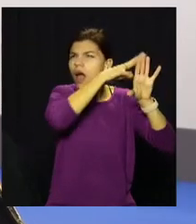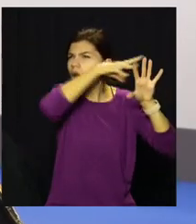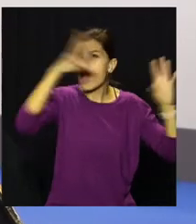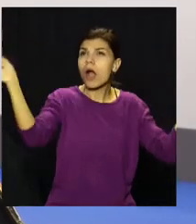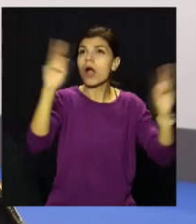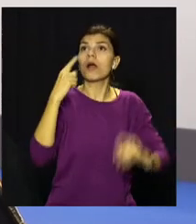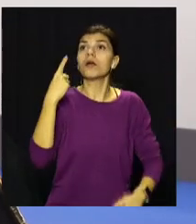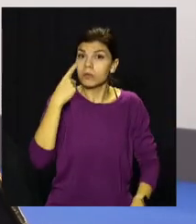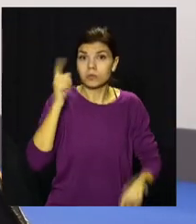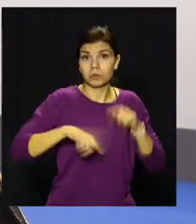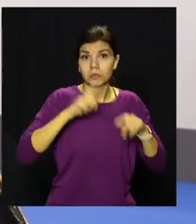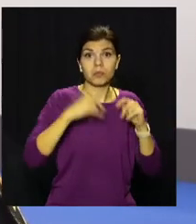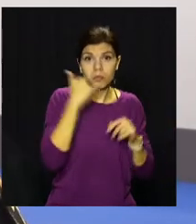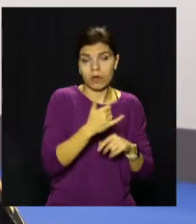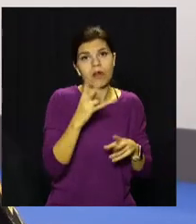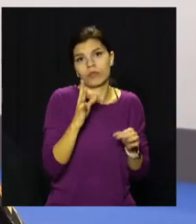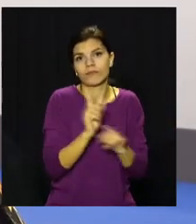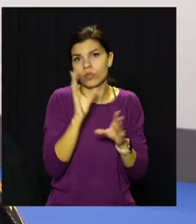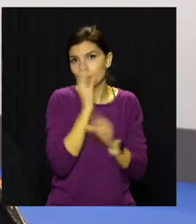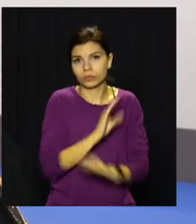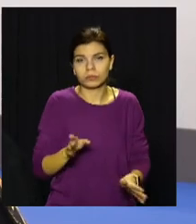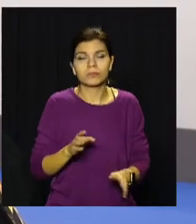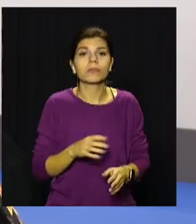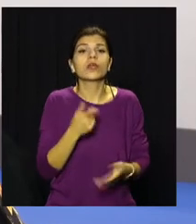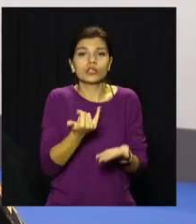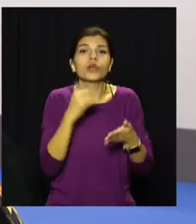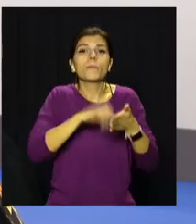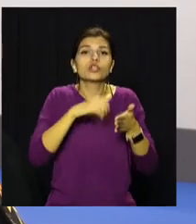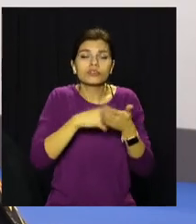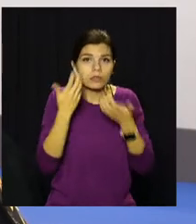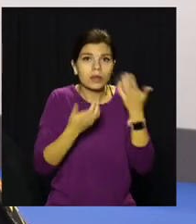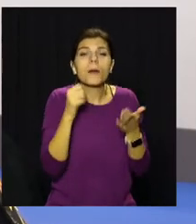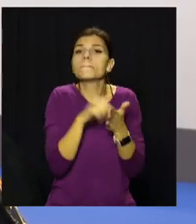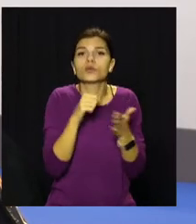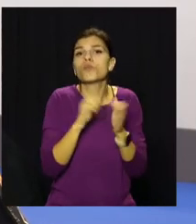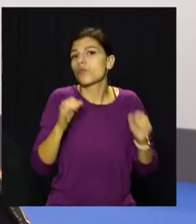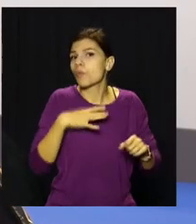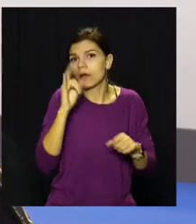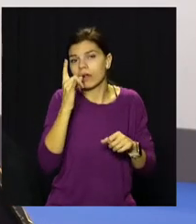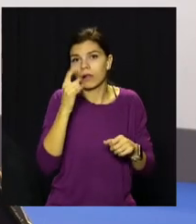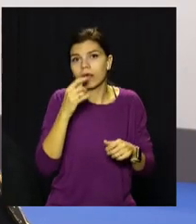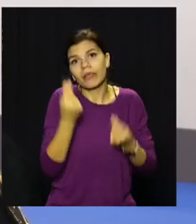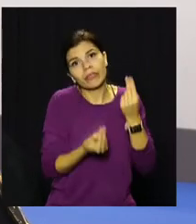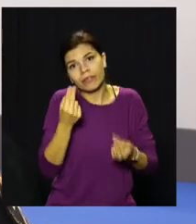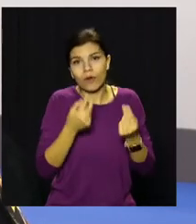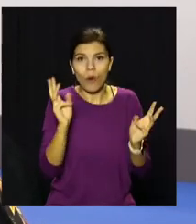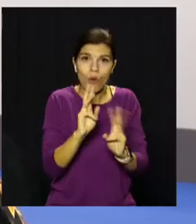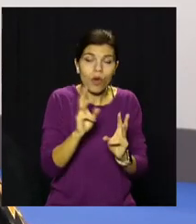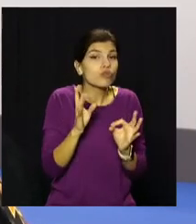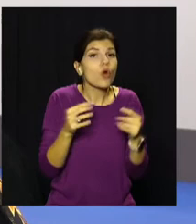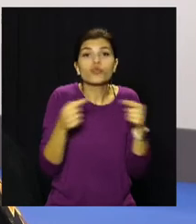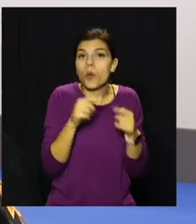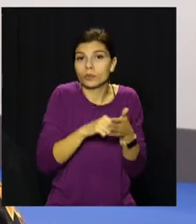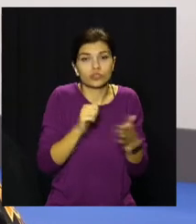охоплено вогнем. Наразі розглядається основна причина – це, ймовірно, дитячі пустощі з вогнем,